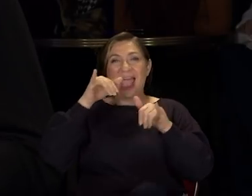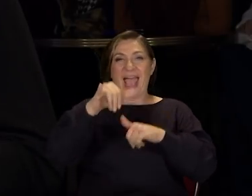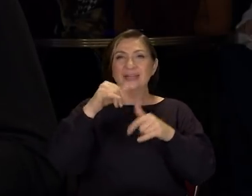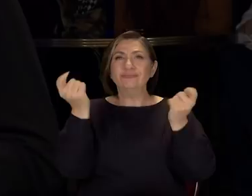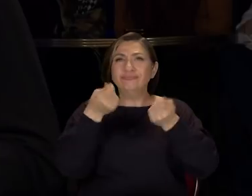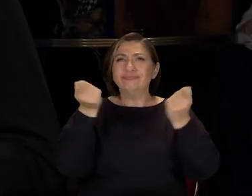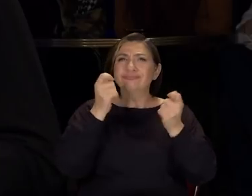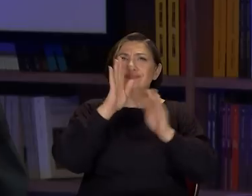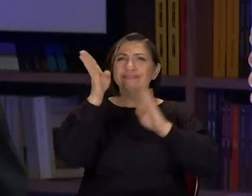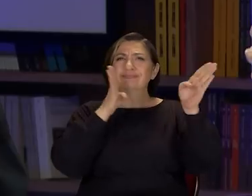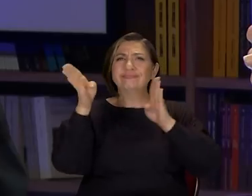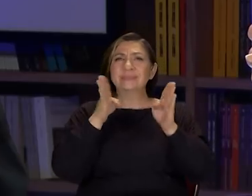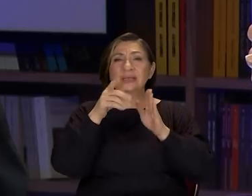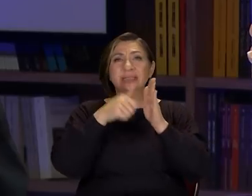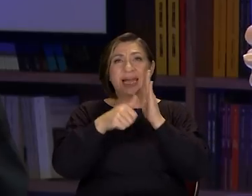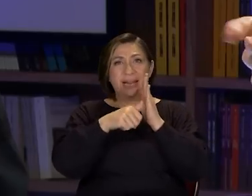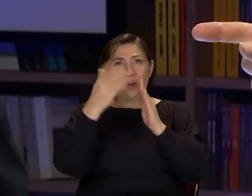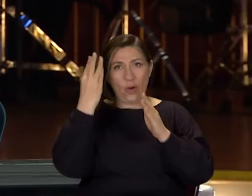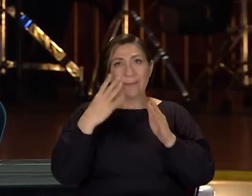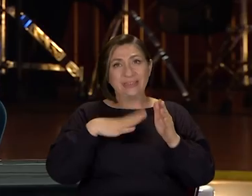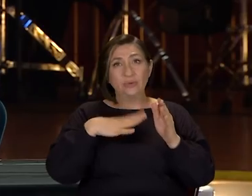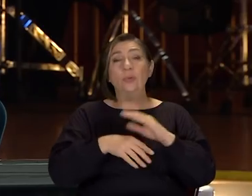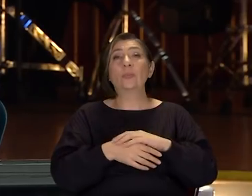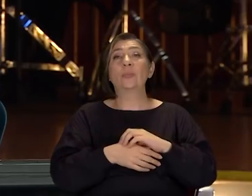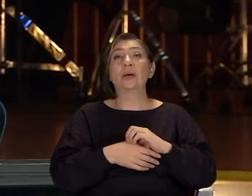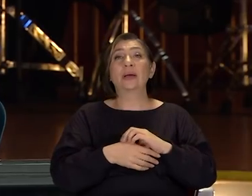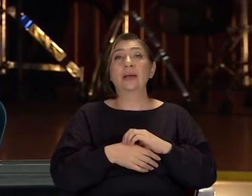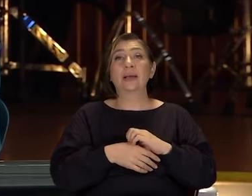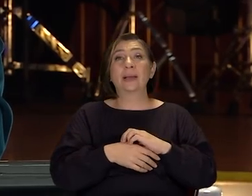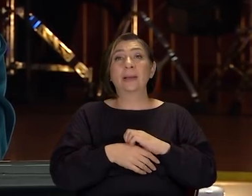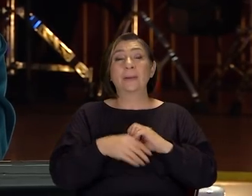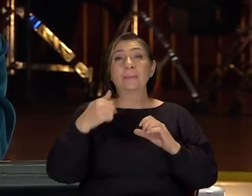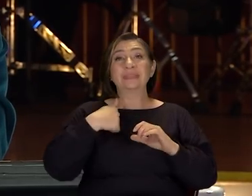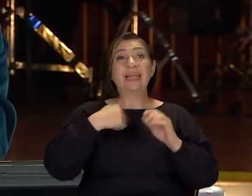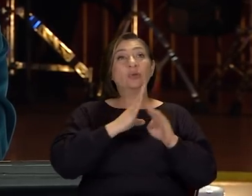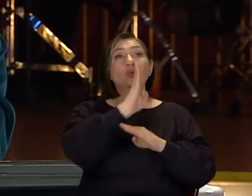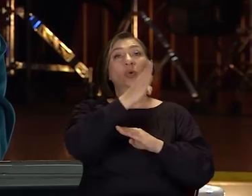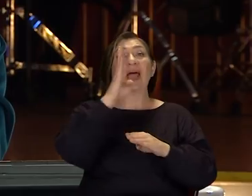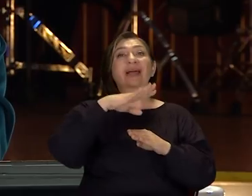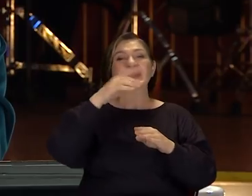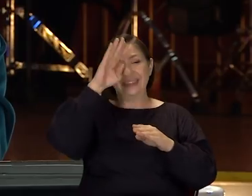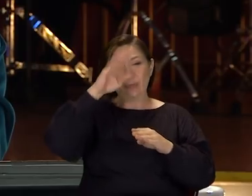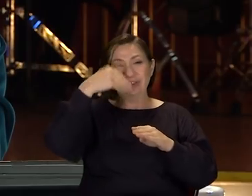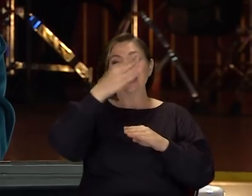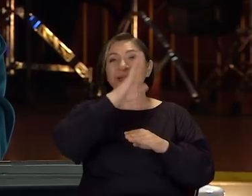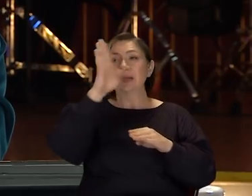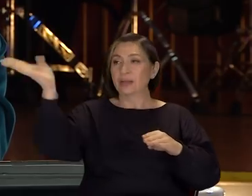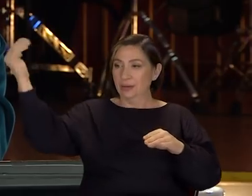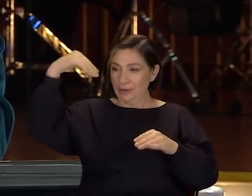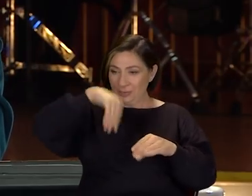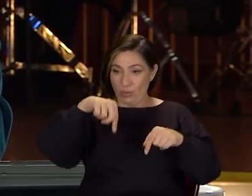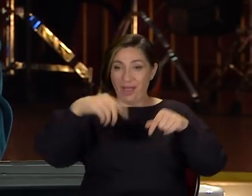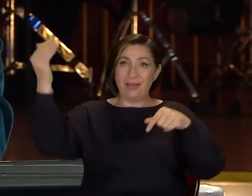aynı şekilde. Şimdi sizin turne tarihlerini öğrenmek istiyorum. Tabii. Biz de böyle turnelerden tekrar kabaremize